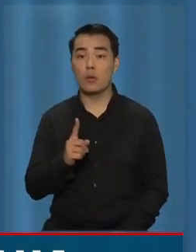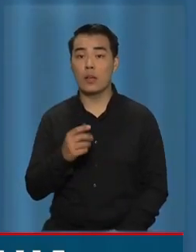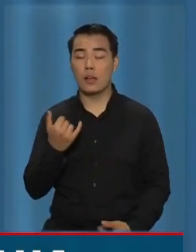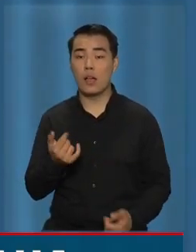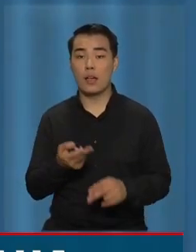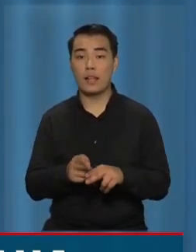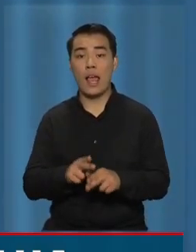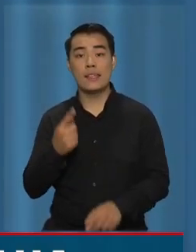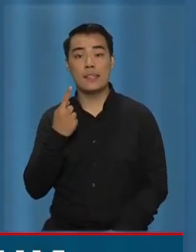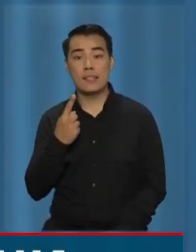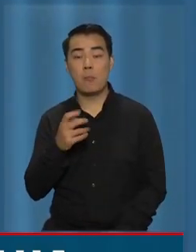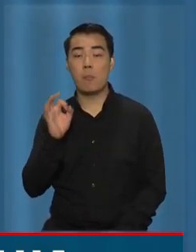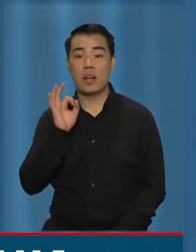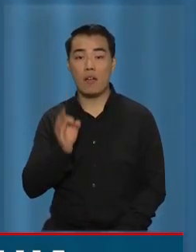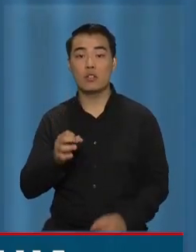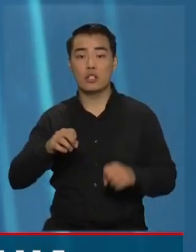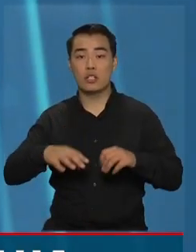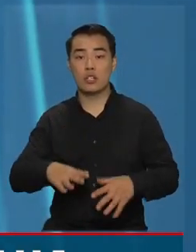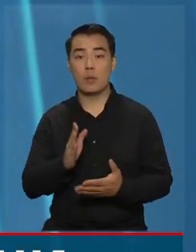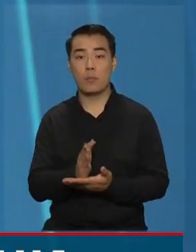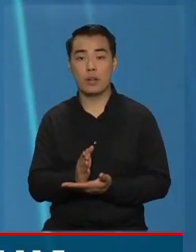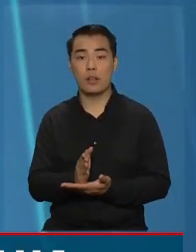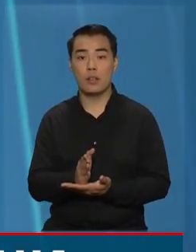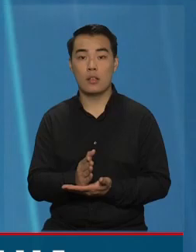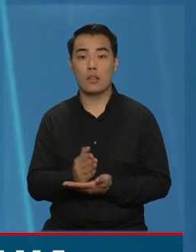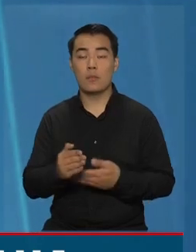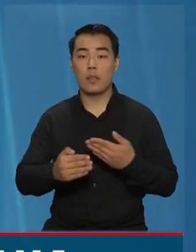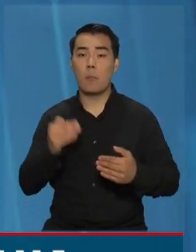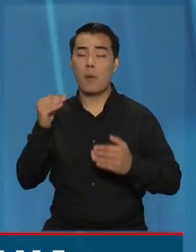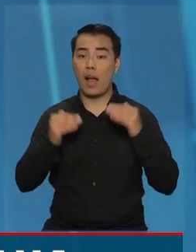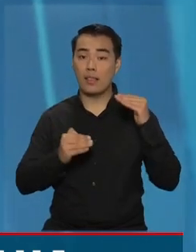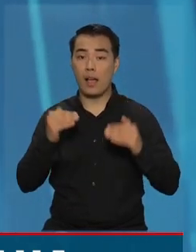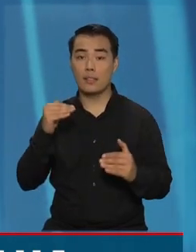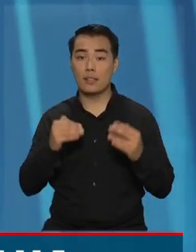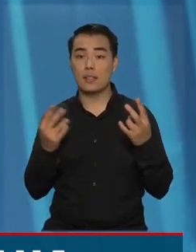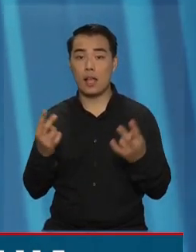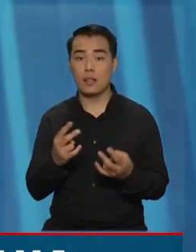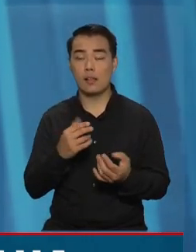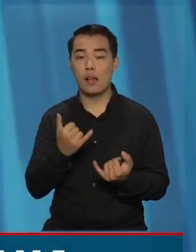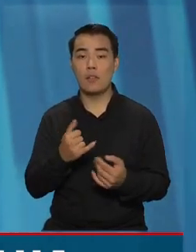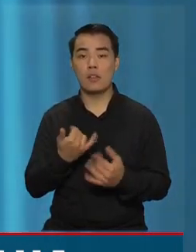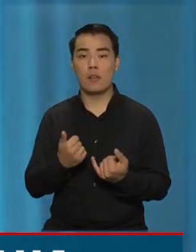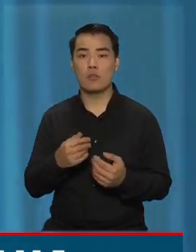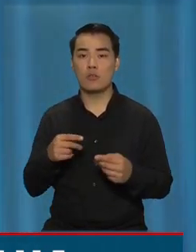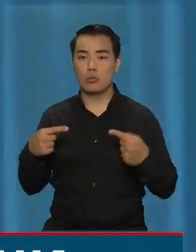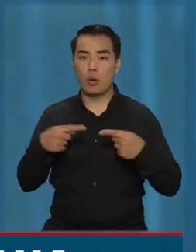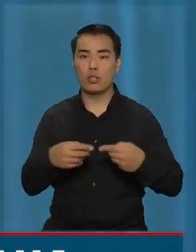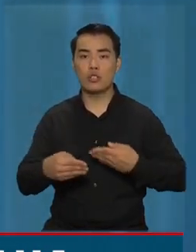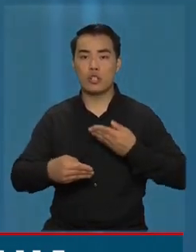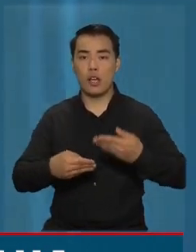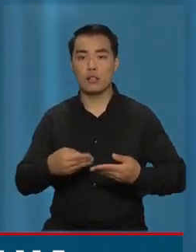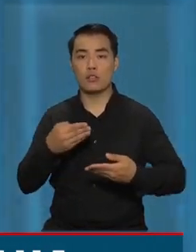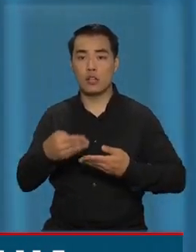это единственное правильное решение. Двигаться очень сбалансированно, выверенными шагами. Мы живем в